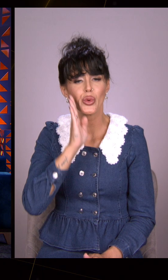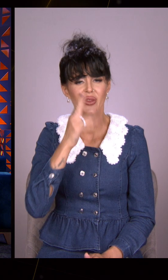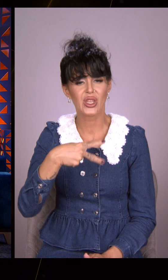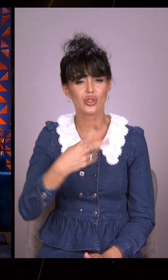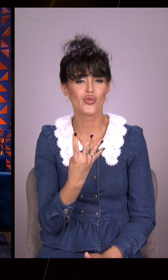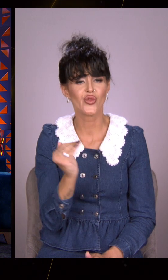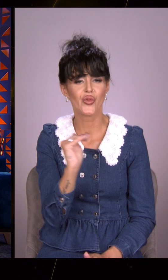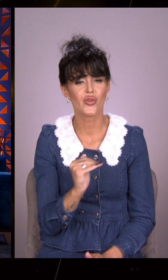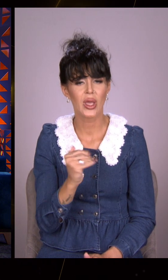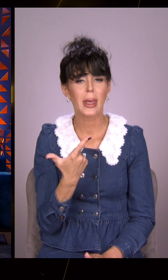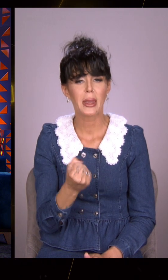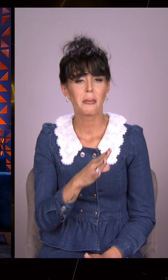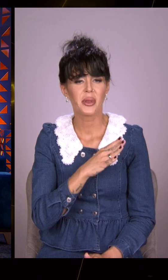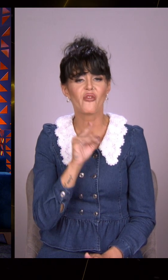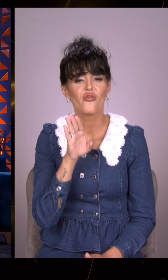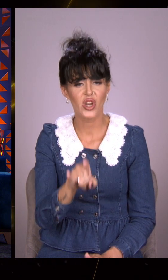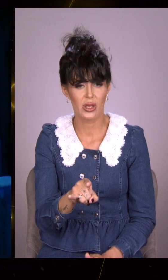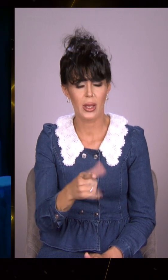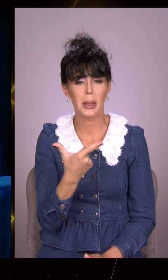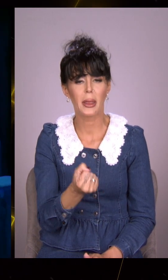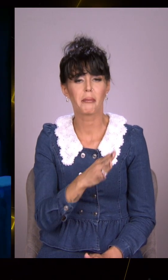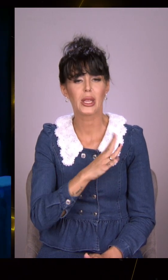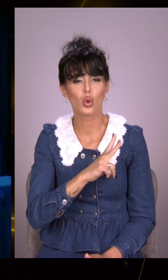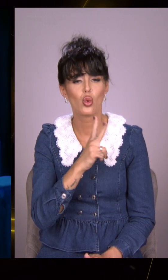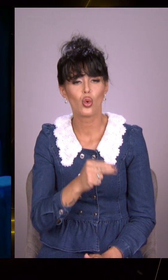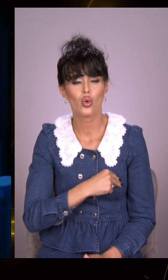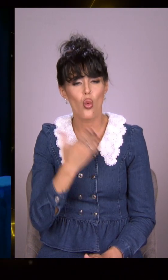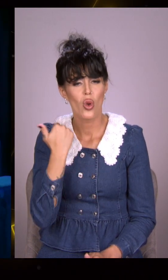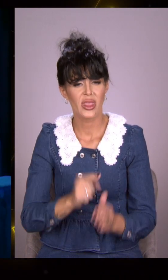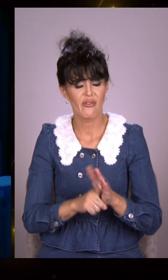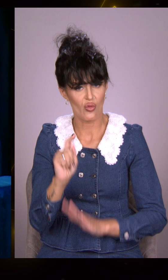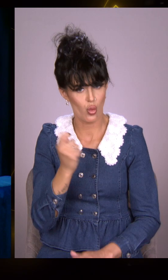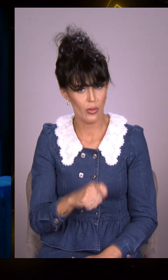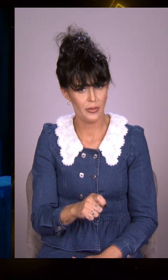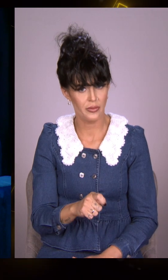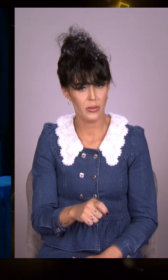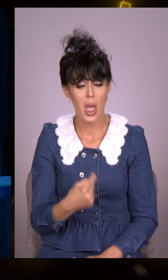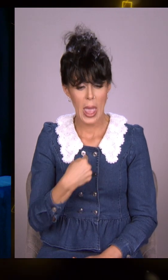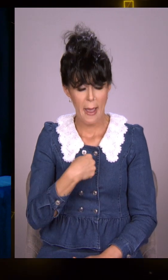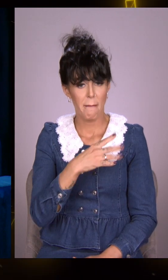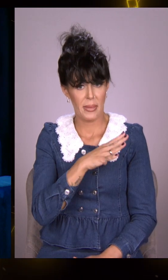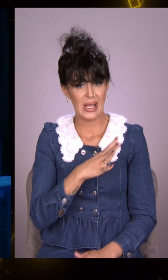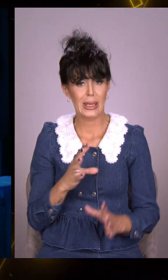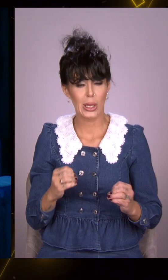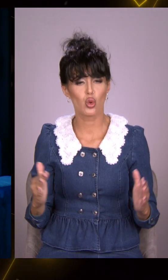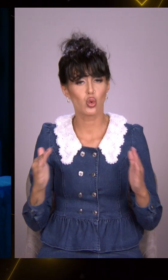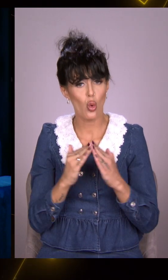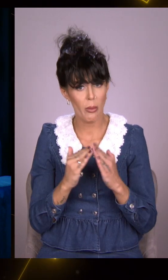лютого. Де були ви? Де була ваша донька з онуком? Я була вдома,